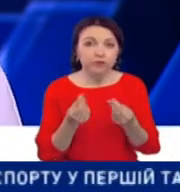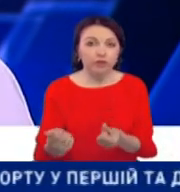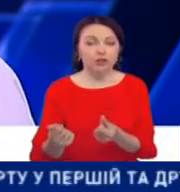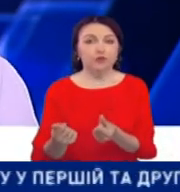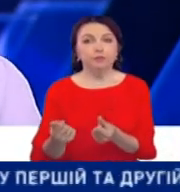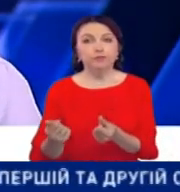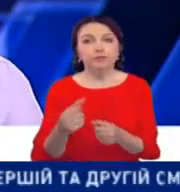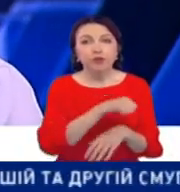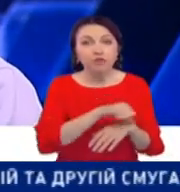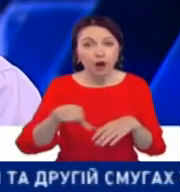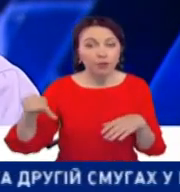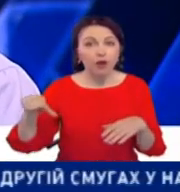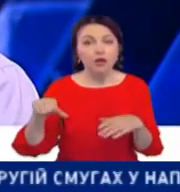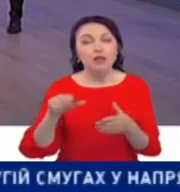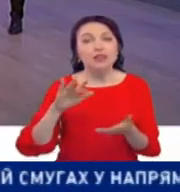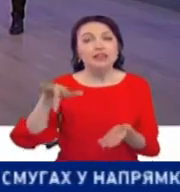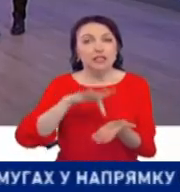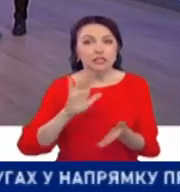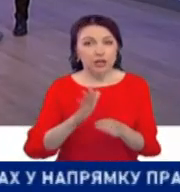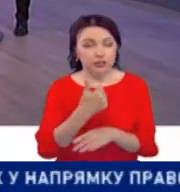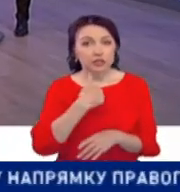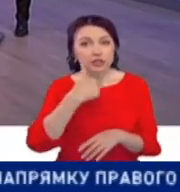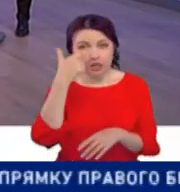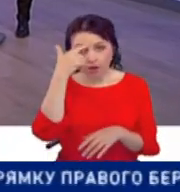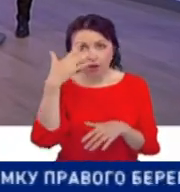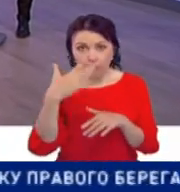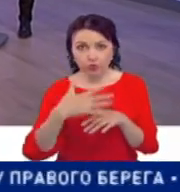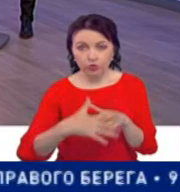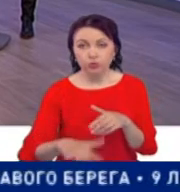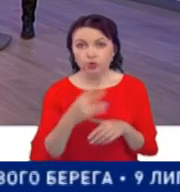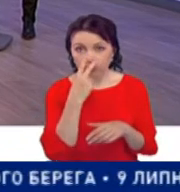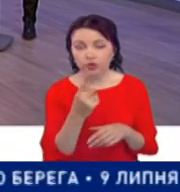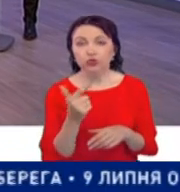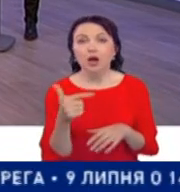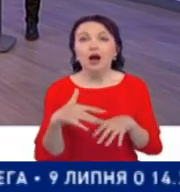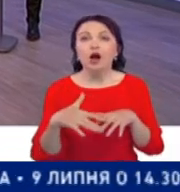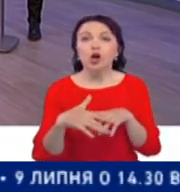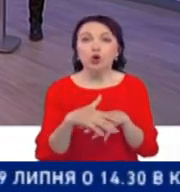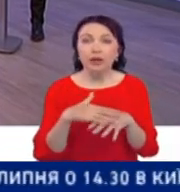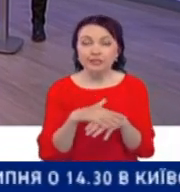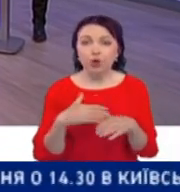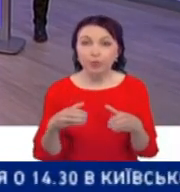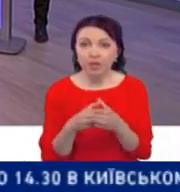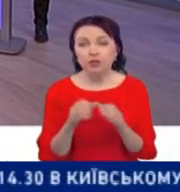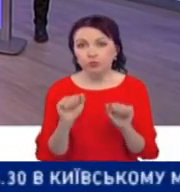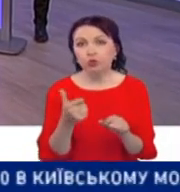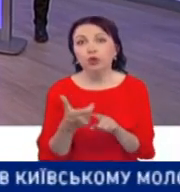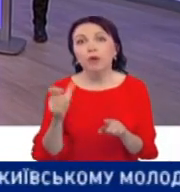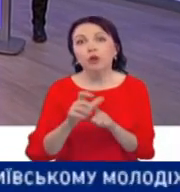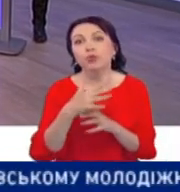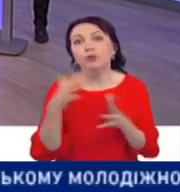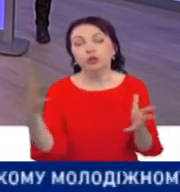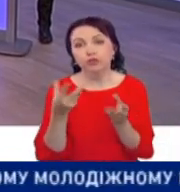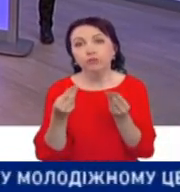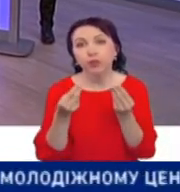навіть тої ж децентралізації я бачу і розумію вже, що навіть громадське об'єднання може набагато більше вплинути